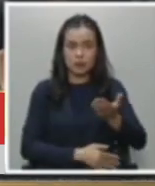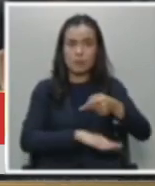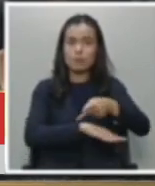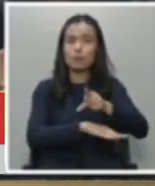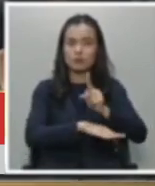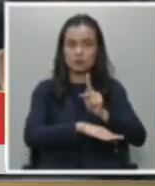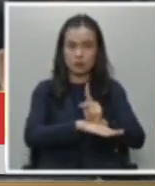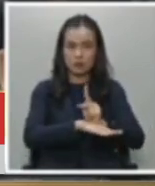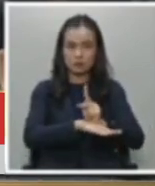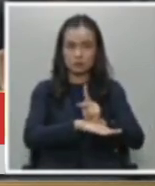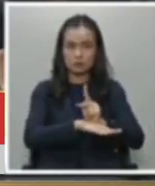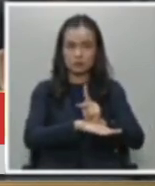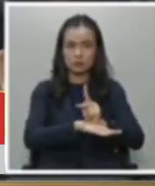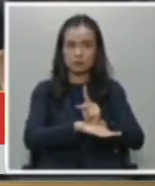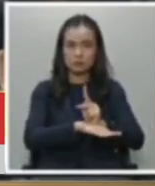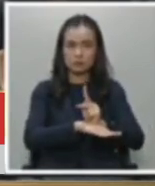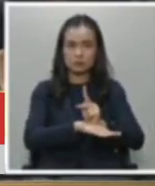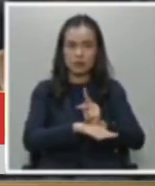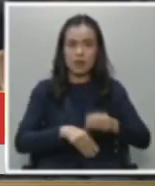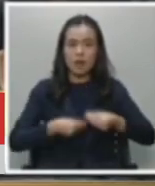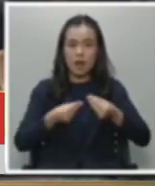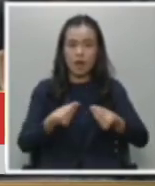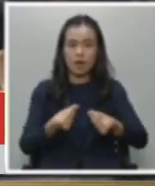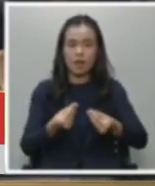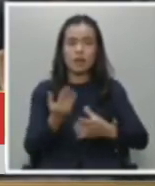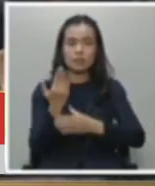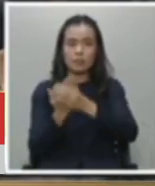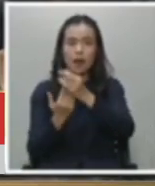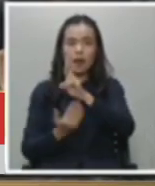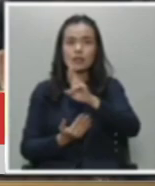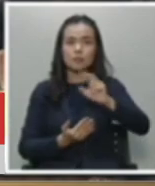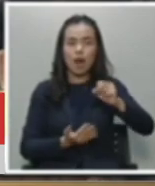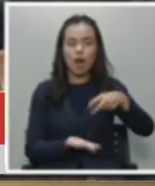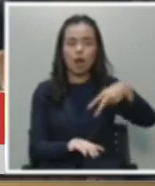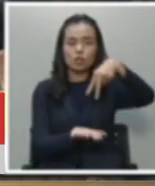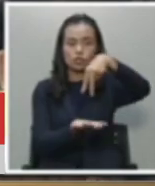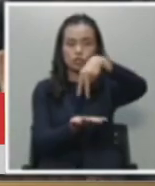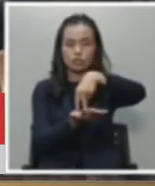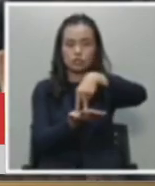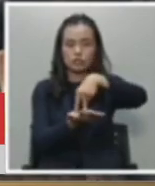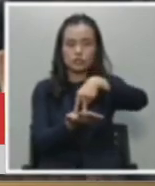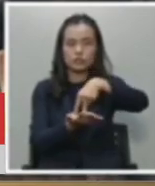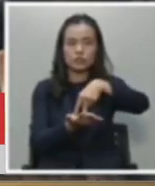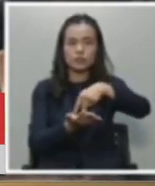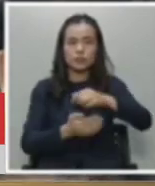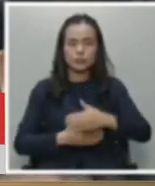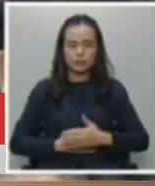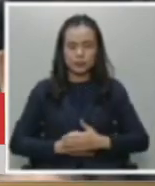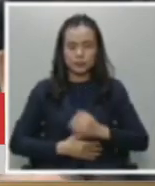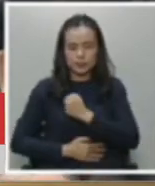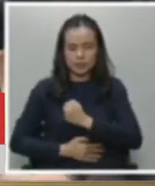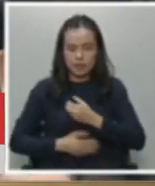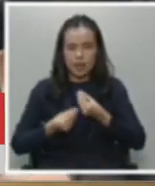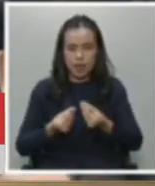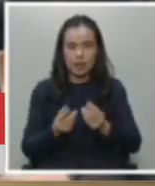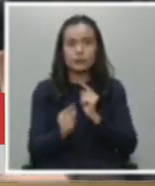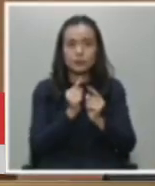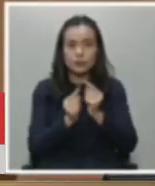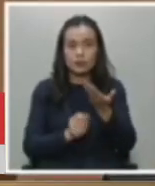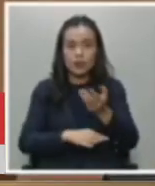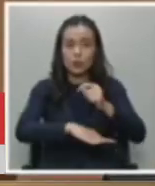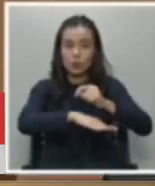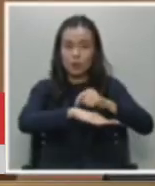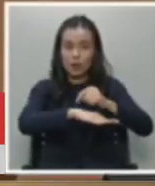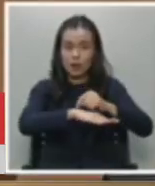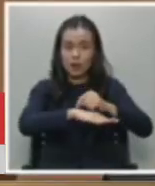านเนี่ยได้กรุณาให้สภาแห่งนี้ได้กรุณายืนไว้อาลัยแก่ผู้เสียชีวิตขออนุญาตปรึกษาท่านประธานครับ ได้กำหนดเวลาไว้